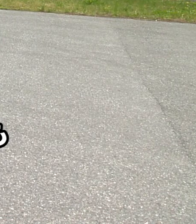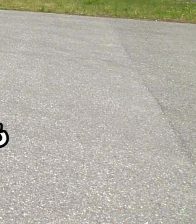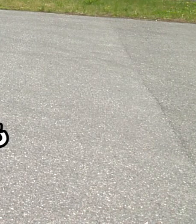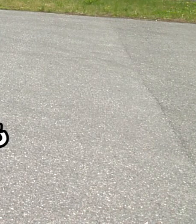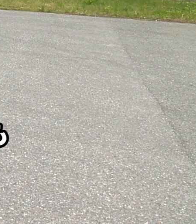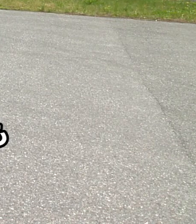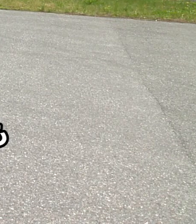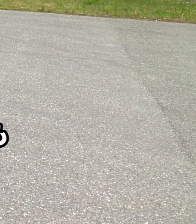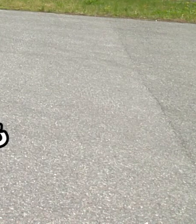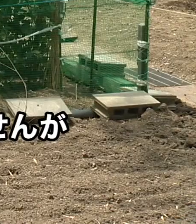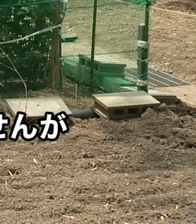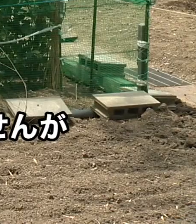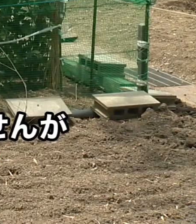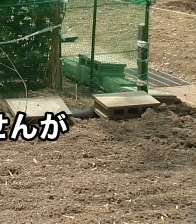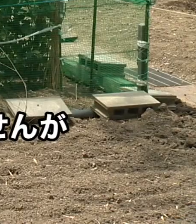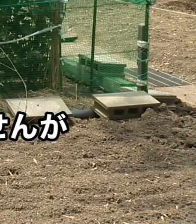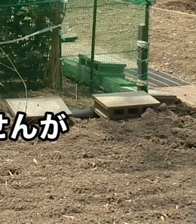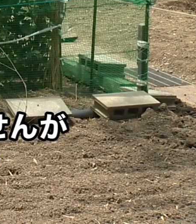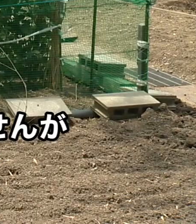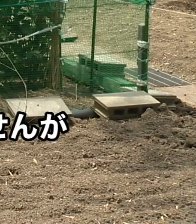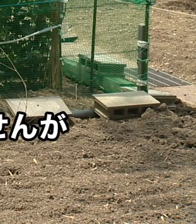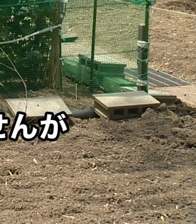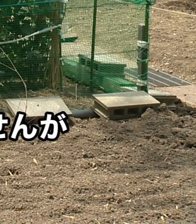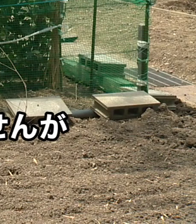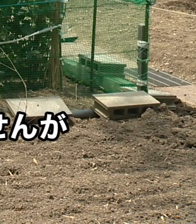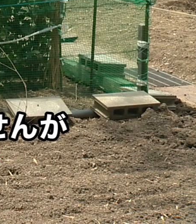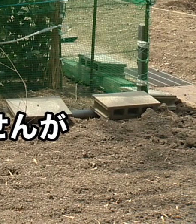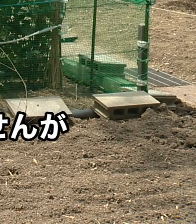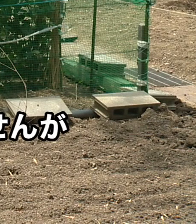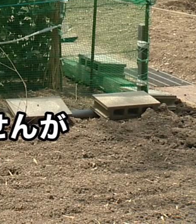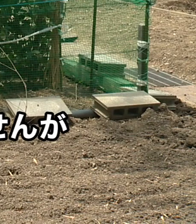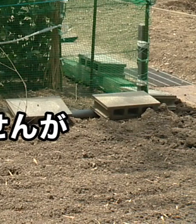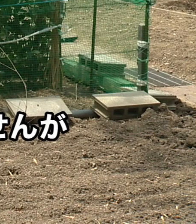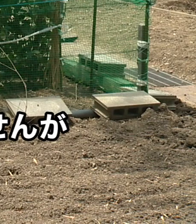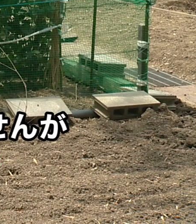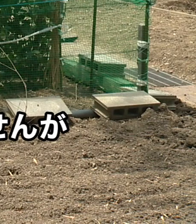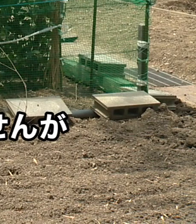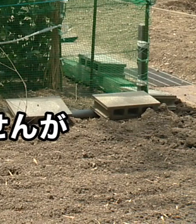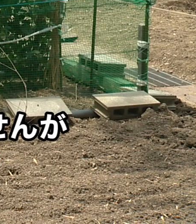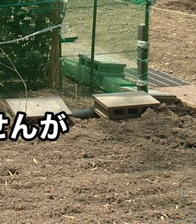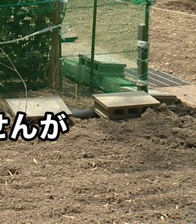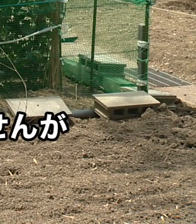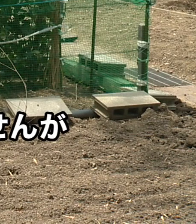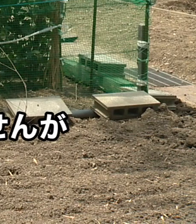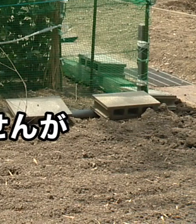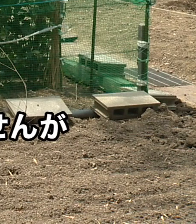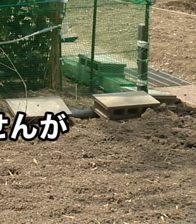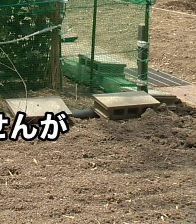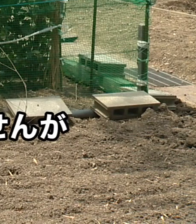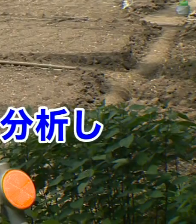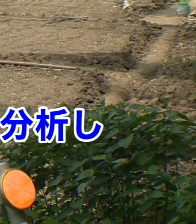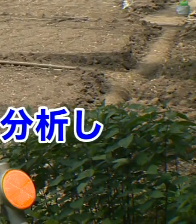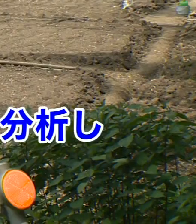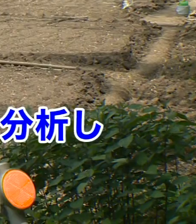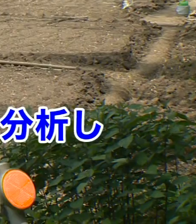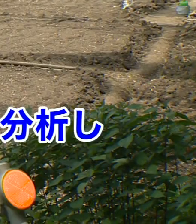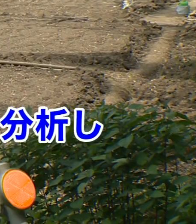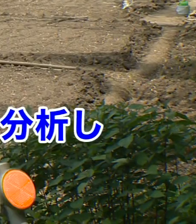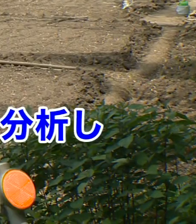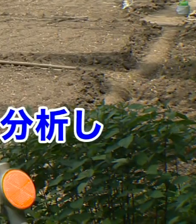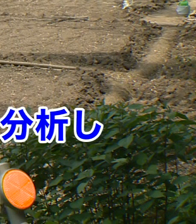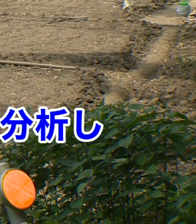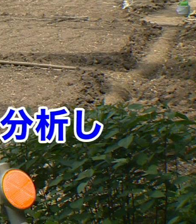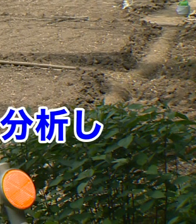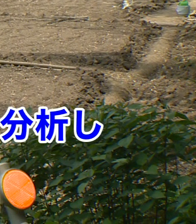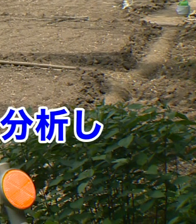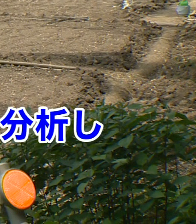。いたちごっこに思えるかもしれませんが、諦めないことが重要です。猿の侵入経